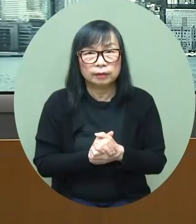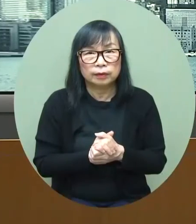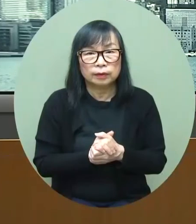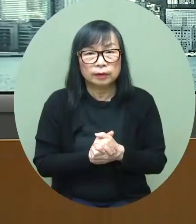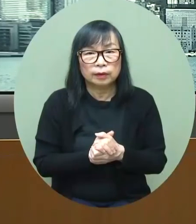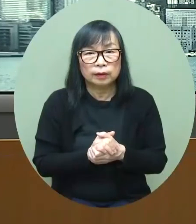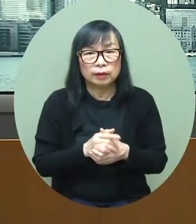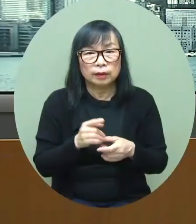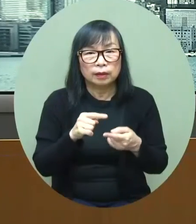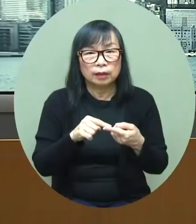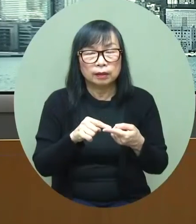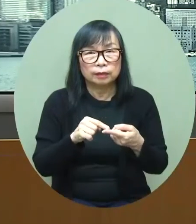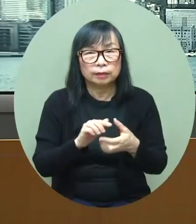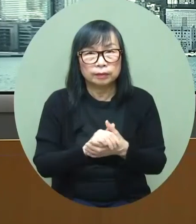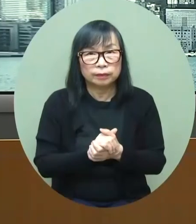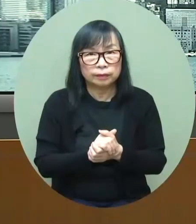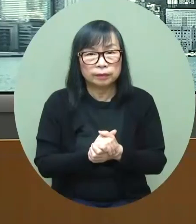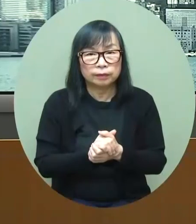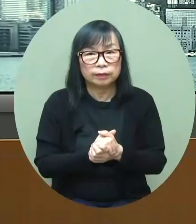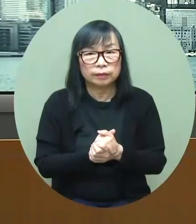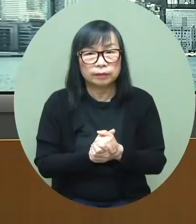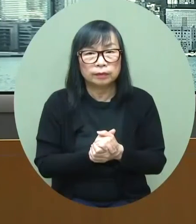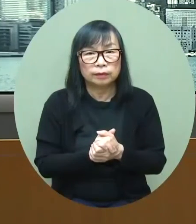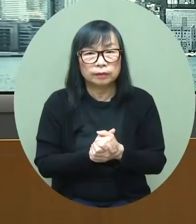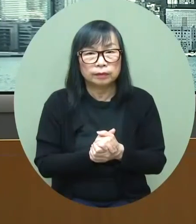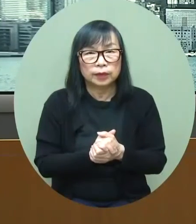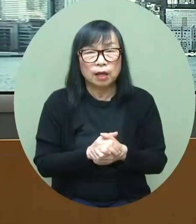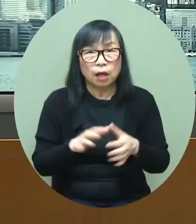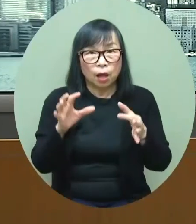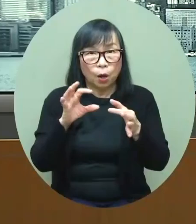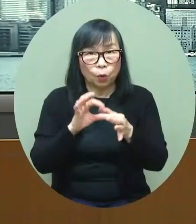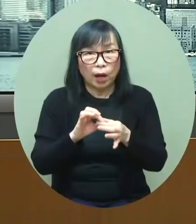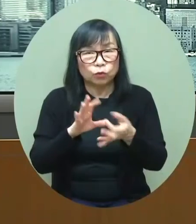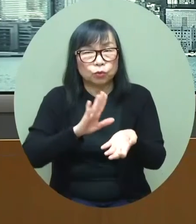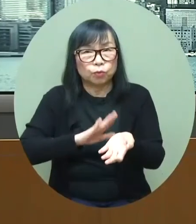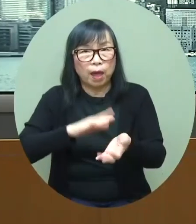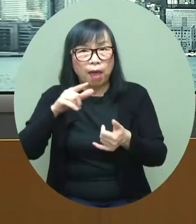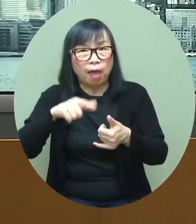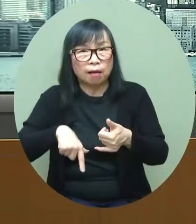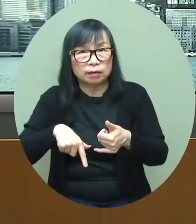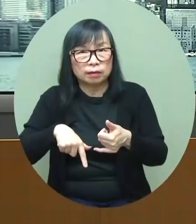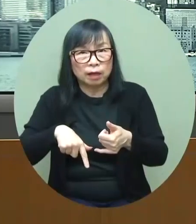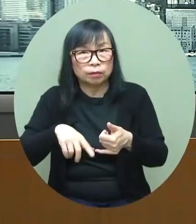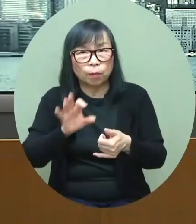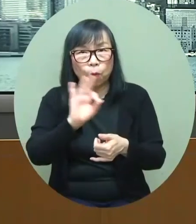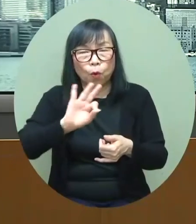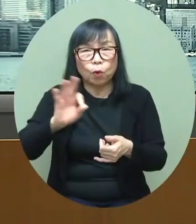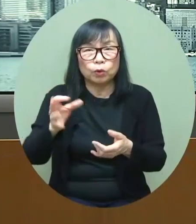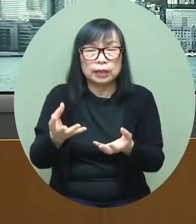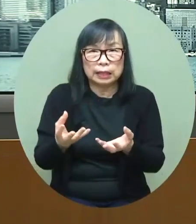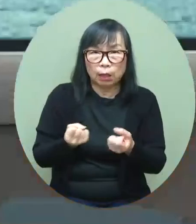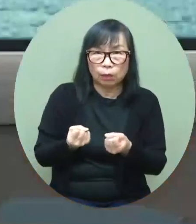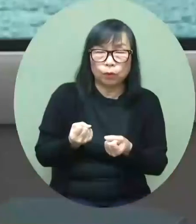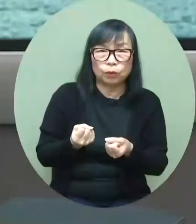I haven't heard any follow-up from this patient, so and he has become asymptomatic when we last interviewed him.